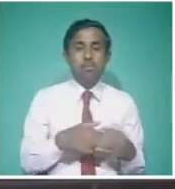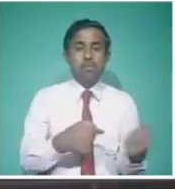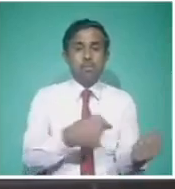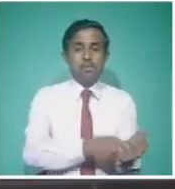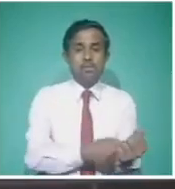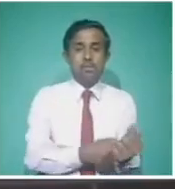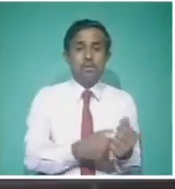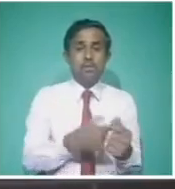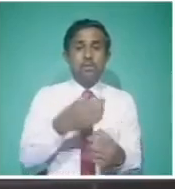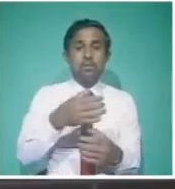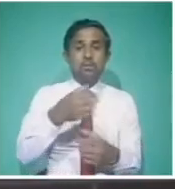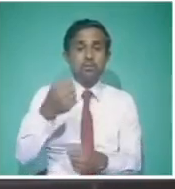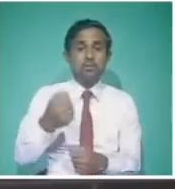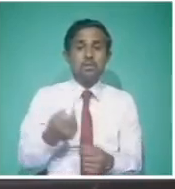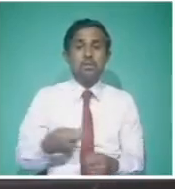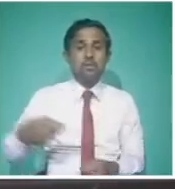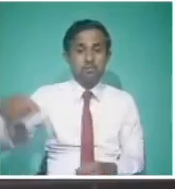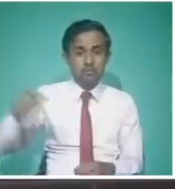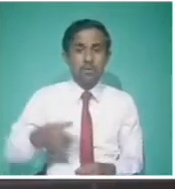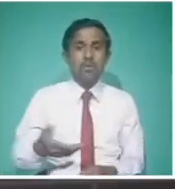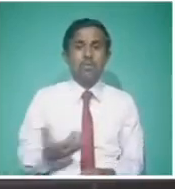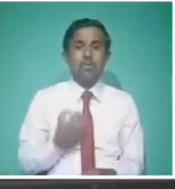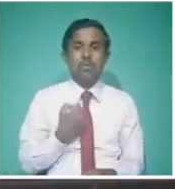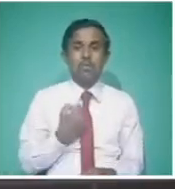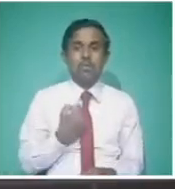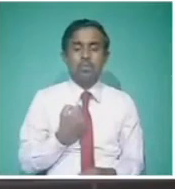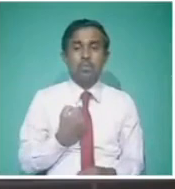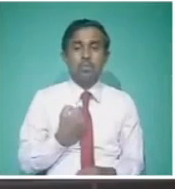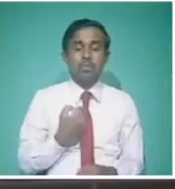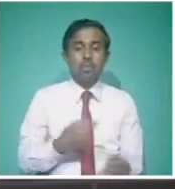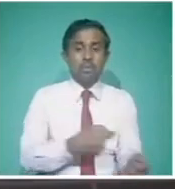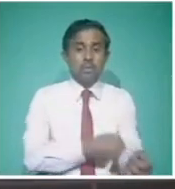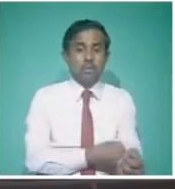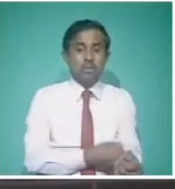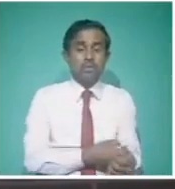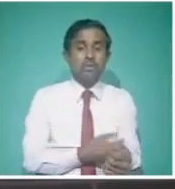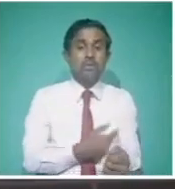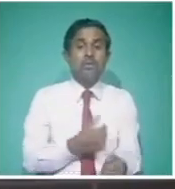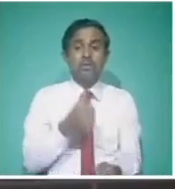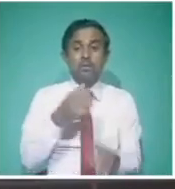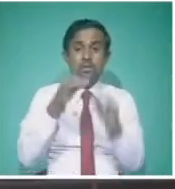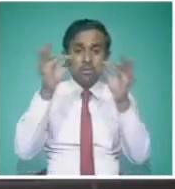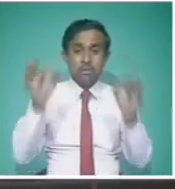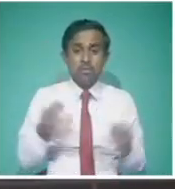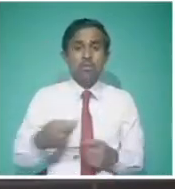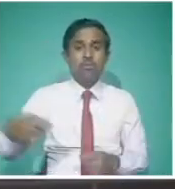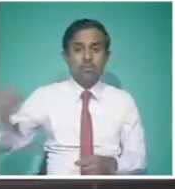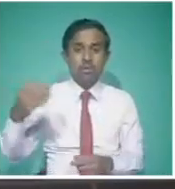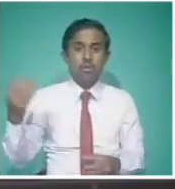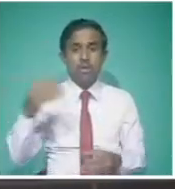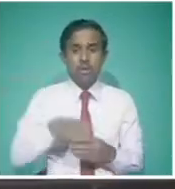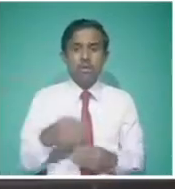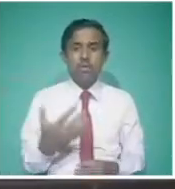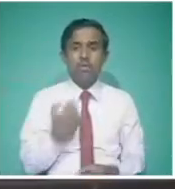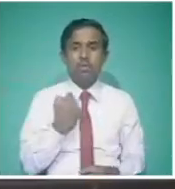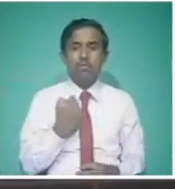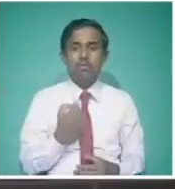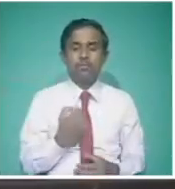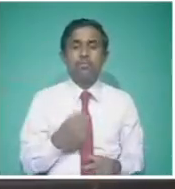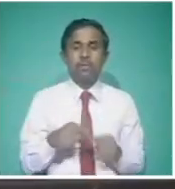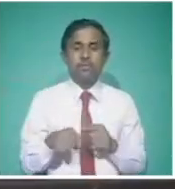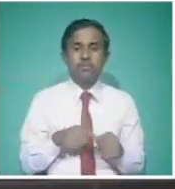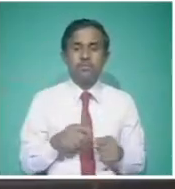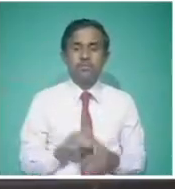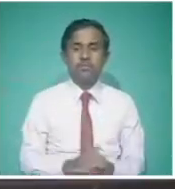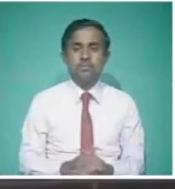සේලයින් බෝතලේ අරන් එන්න කියලා තියෙනවා. සේලයින් බෝතලේ අරන් එන්න කියලා තියෙනවා ඇඩ්මිට් වෙන්න ඕන. ඉතින් මෙන්න මේ වගේ තත්ත්වයක්